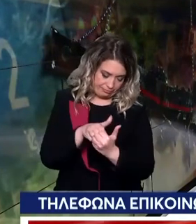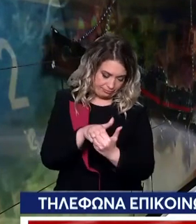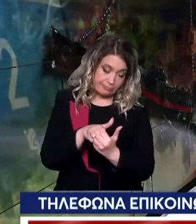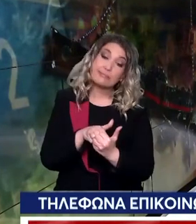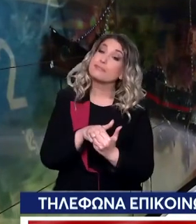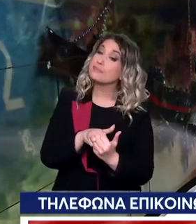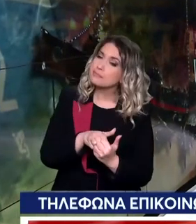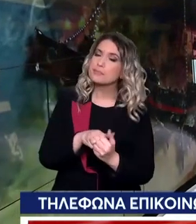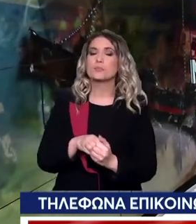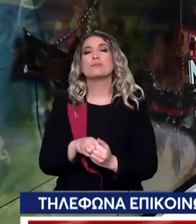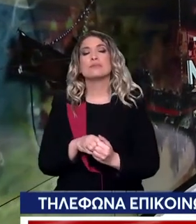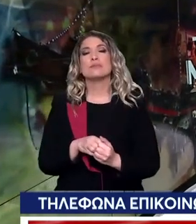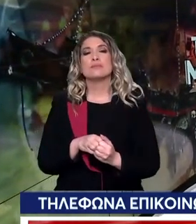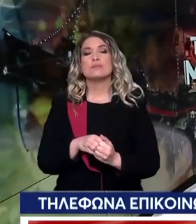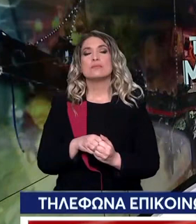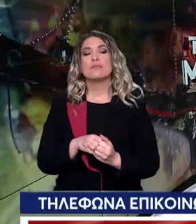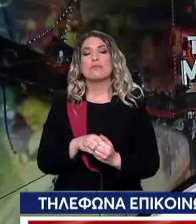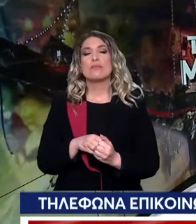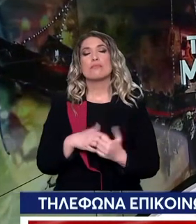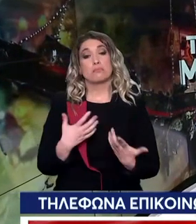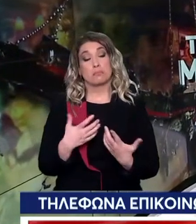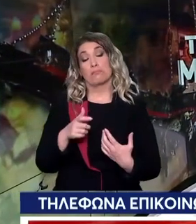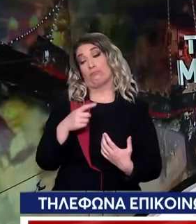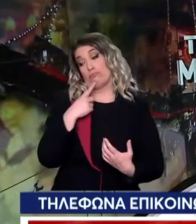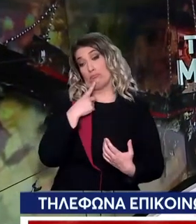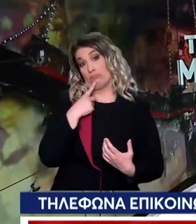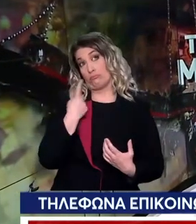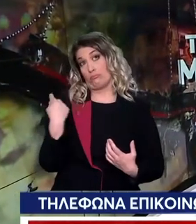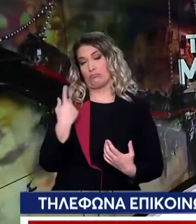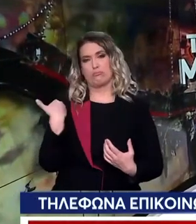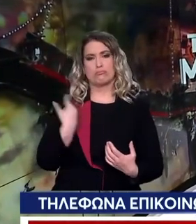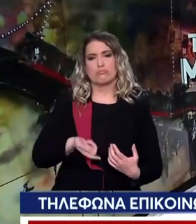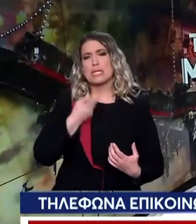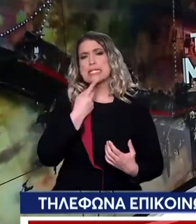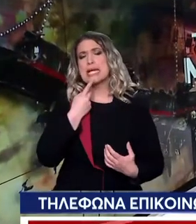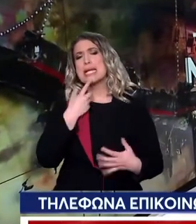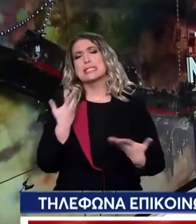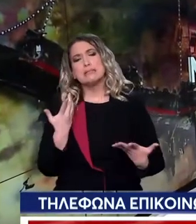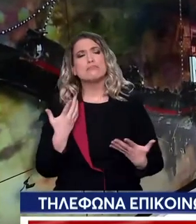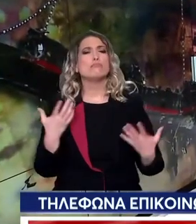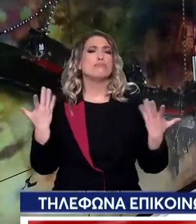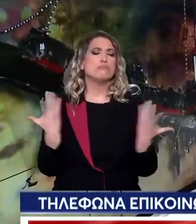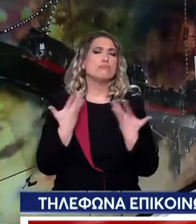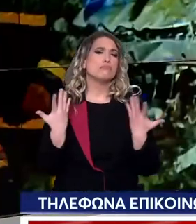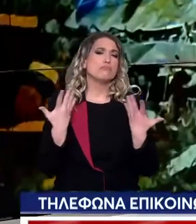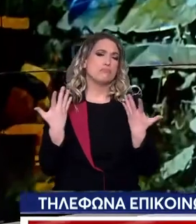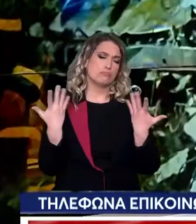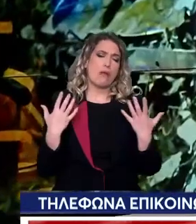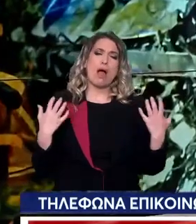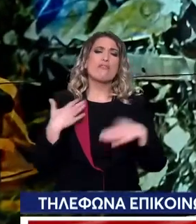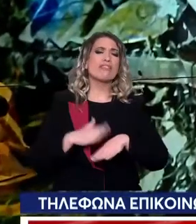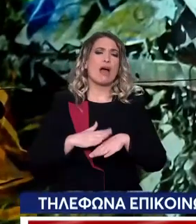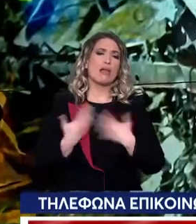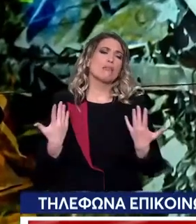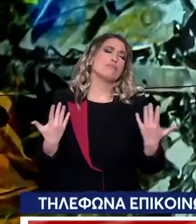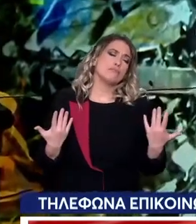λέμε μέχρι τώρα ότι και είναι αλήθεια ευθύνες υπάρχουνε από πολύ ψηλά μέχρι πολύ χαμηλά